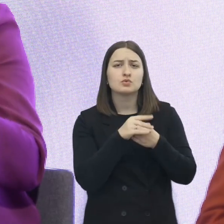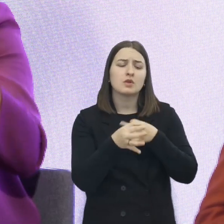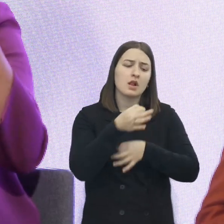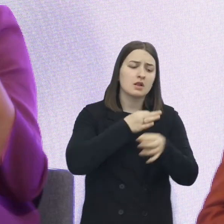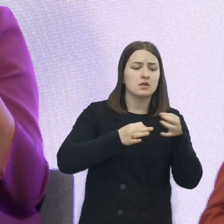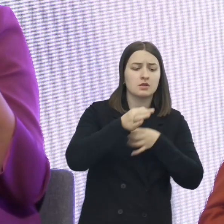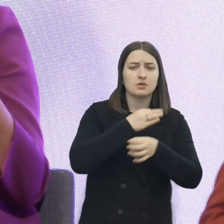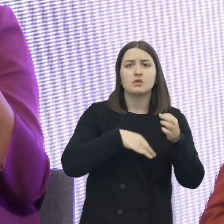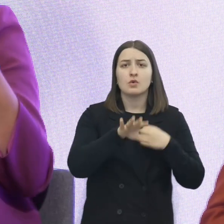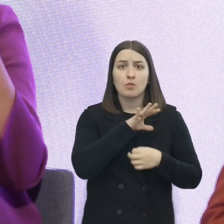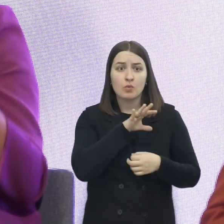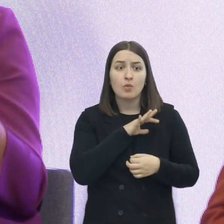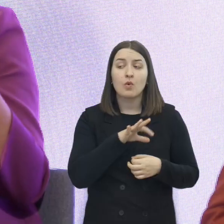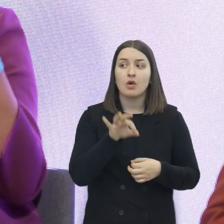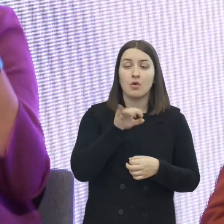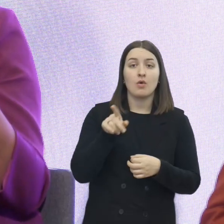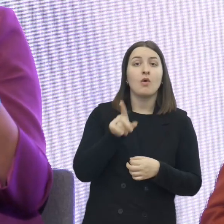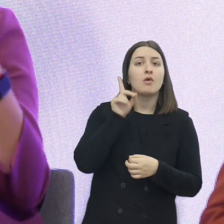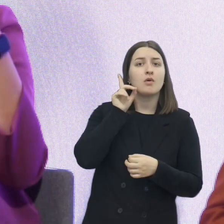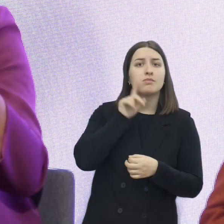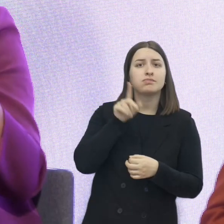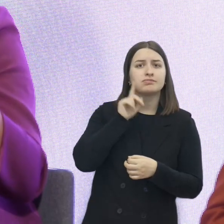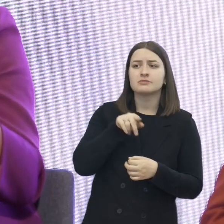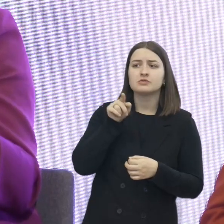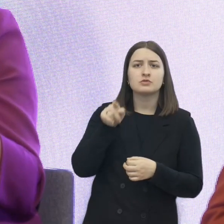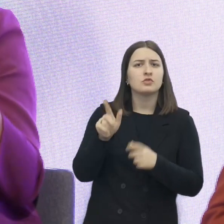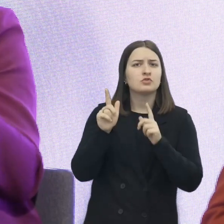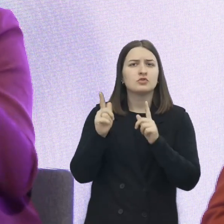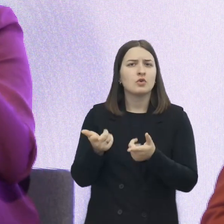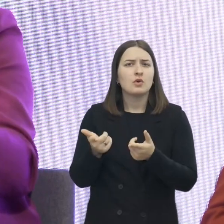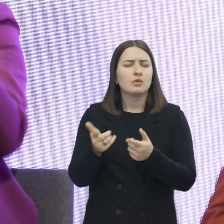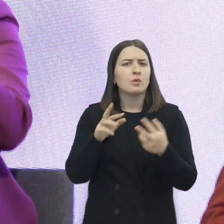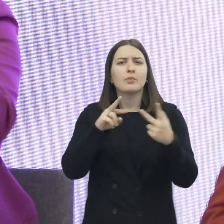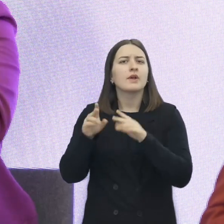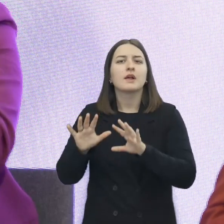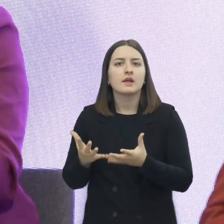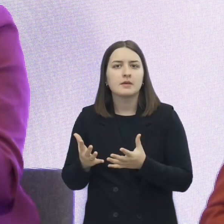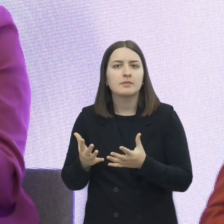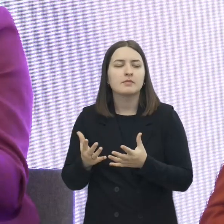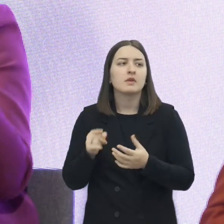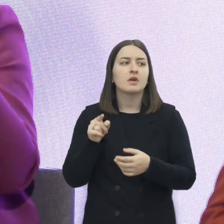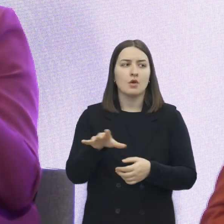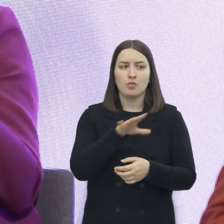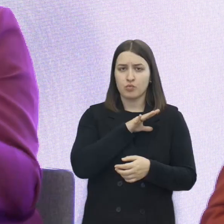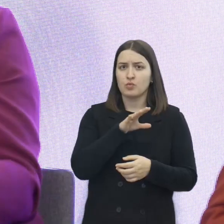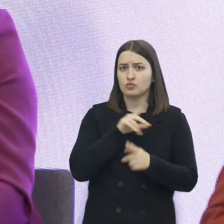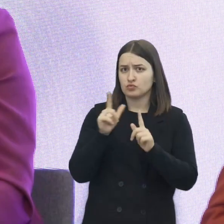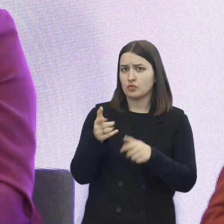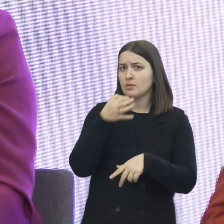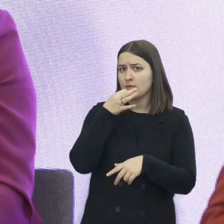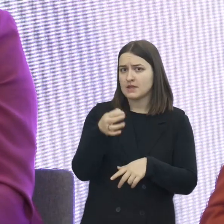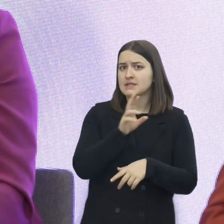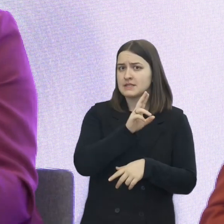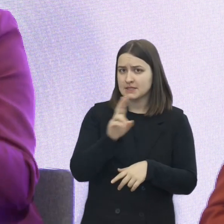būti, o būtent su vaikinais kaip nebūti. Ir atsirado, kas jiems pasakė, kaip jiems būti. Ir būtent čia buvo